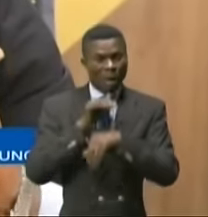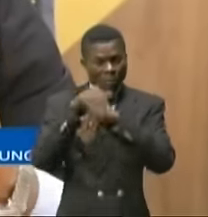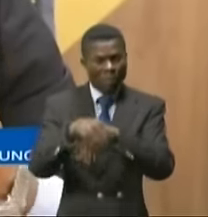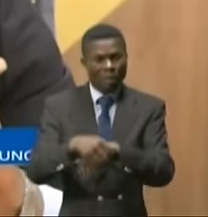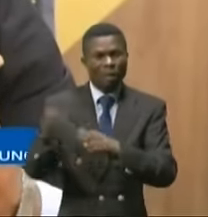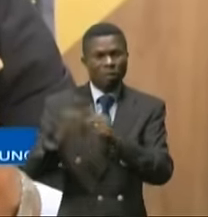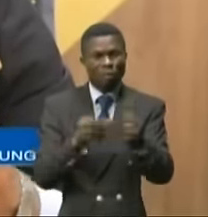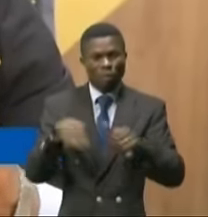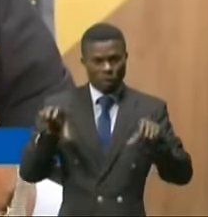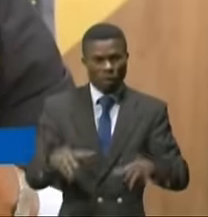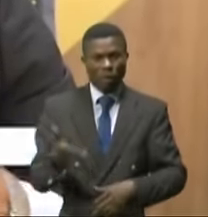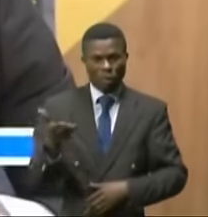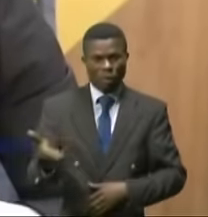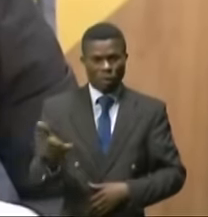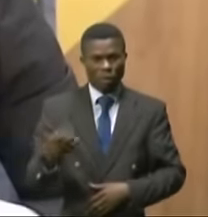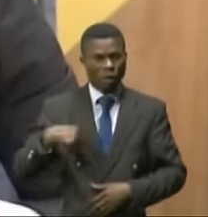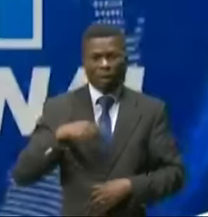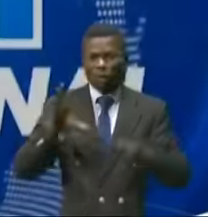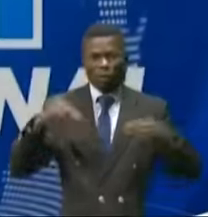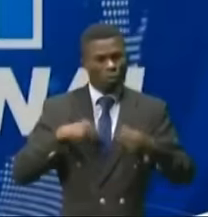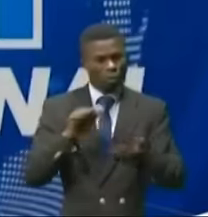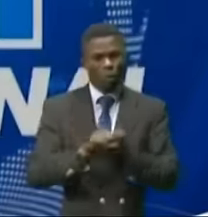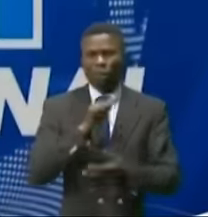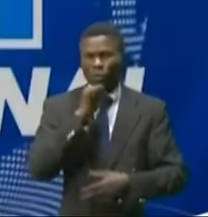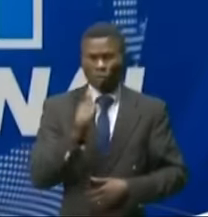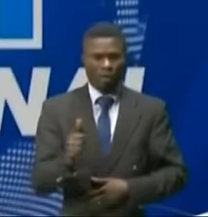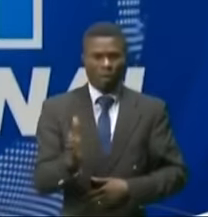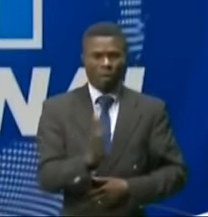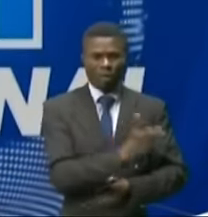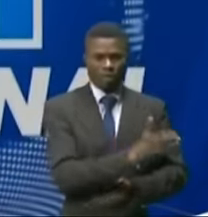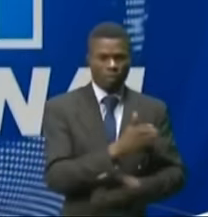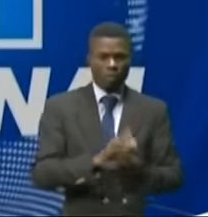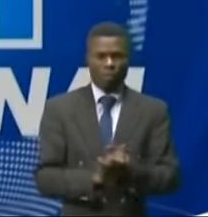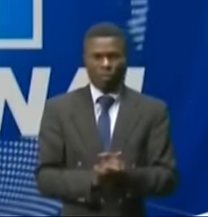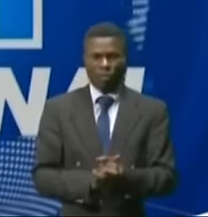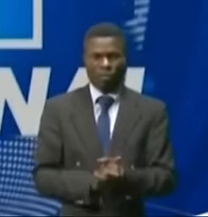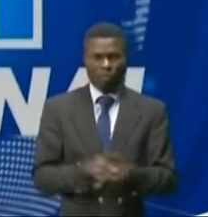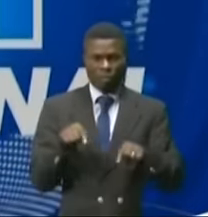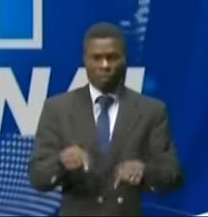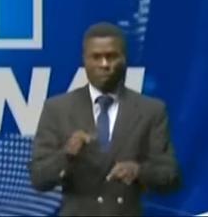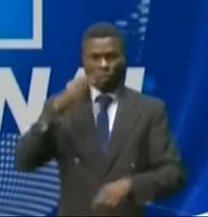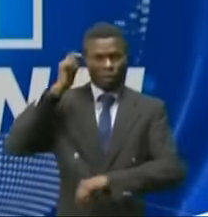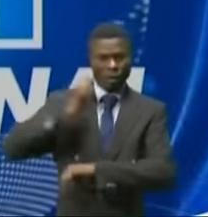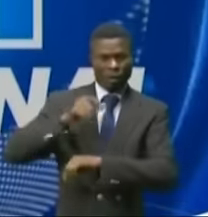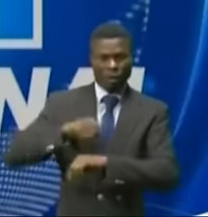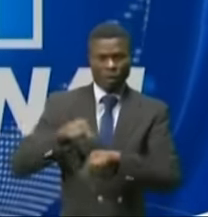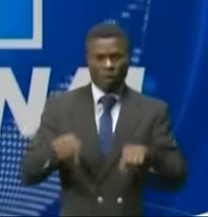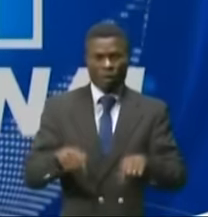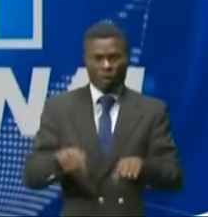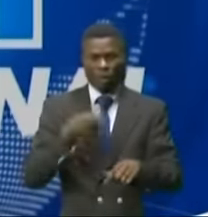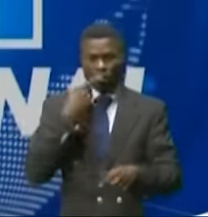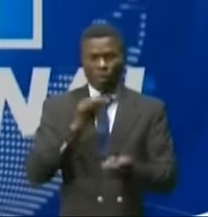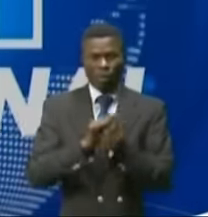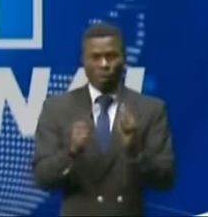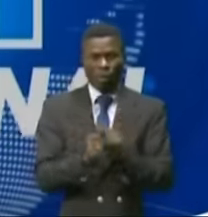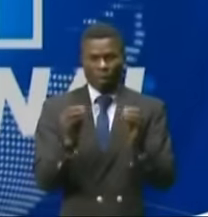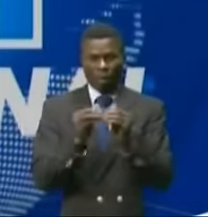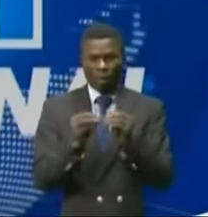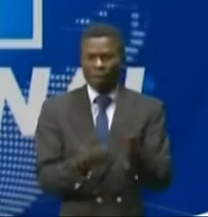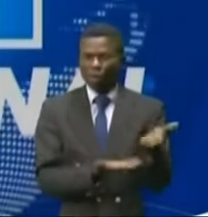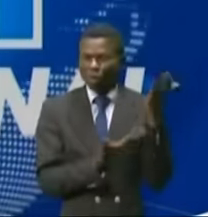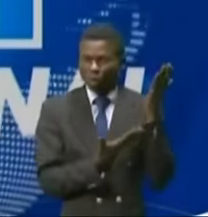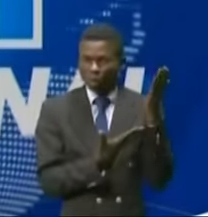tenu vraiment à dénoncer. Et on prend le volet justice de ce journal pour parler de cette réunion